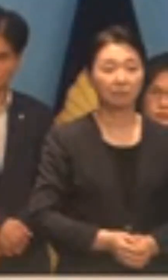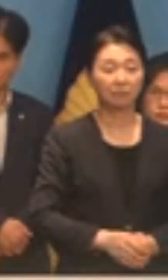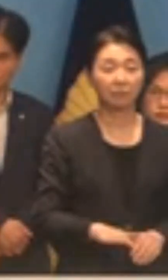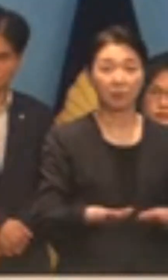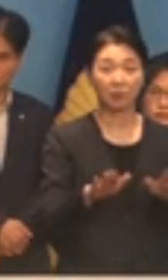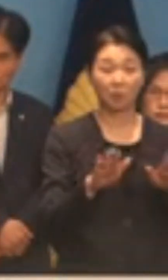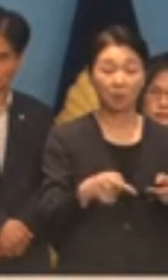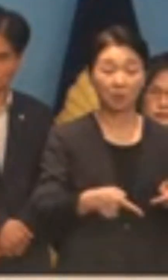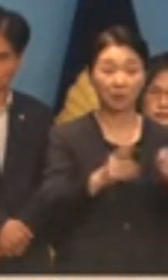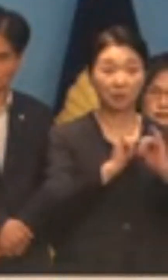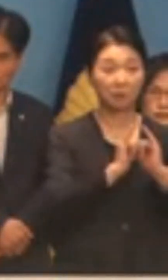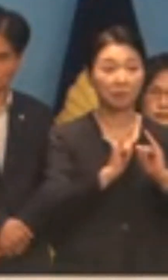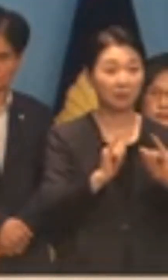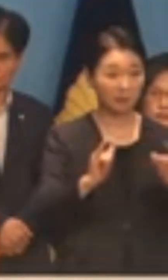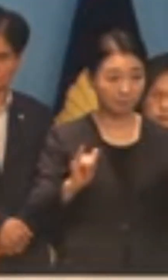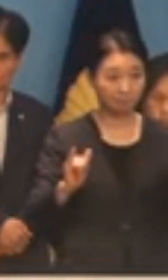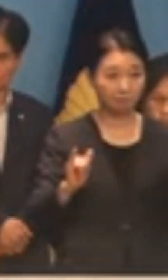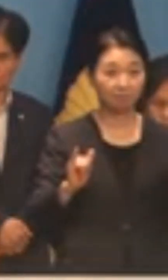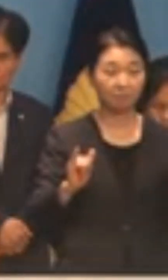오늘 참석하는